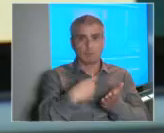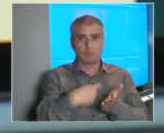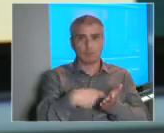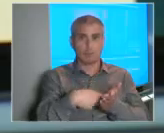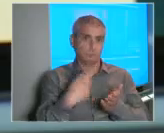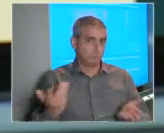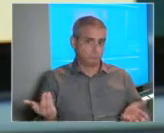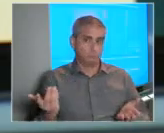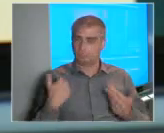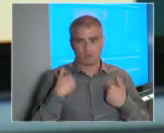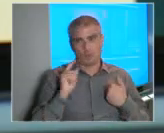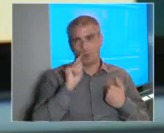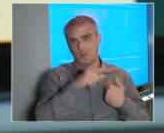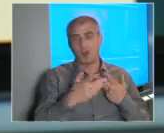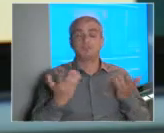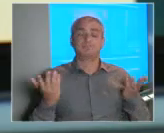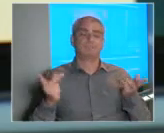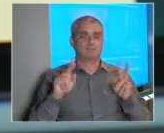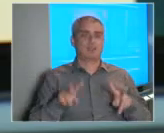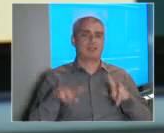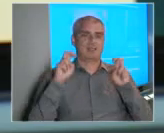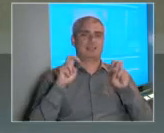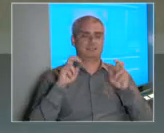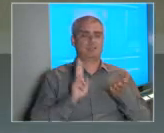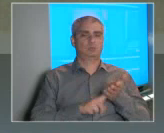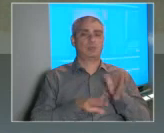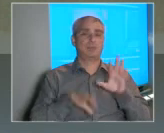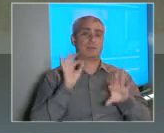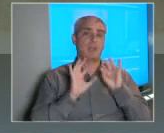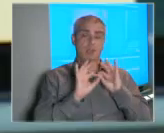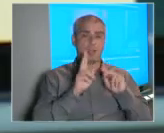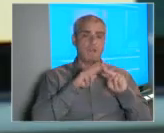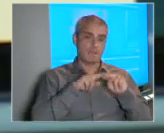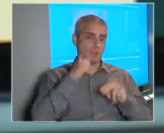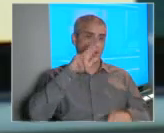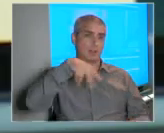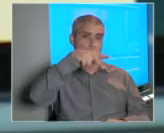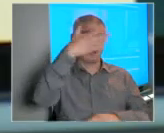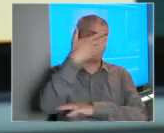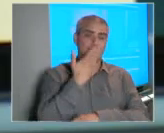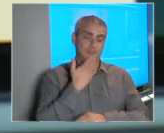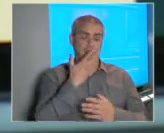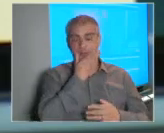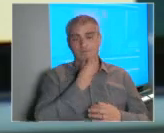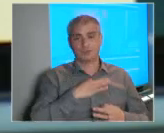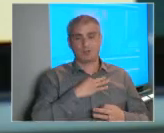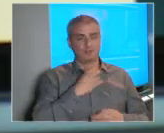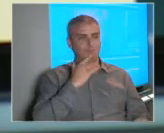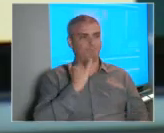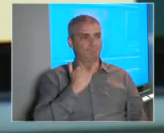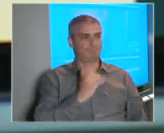מצביע. אנחנו לא שם, אז אפשר לנצל את הזכות הבחירה שלנו, ואחרי זה לטייל במדינת ישראל היפה שלנו. כן,